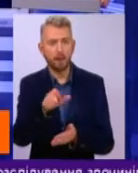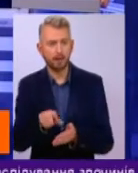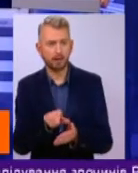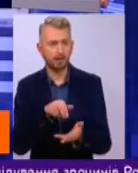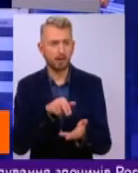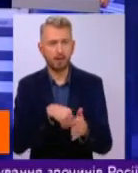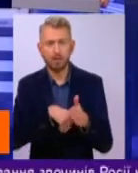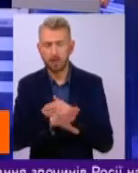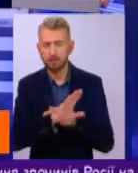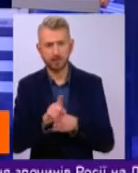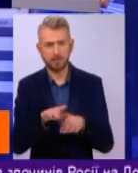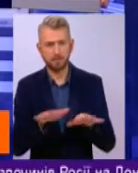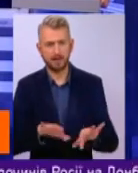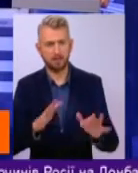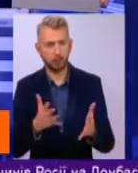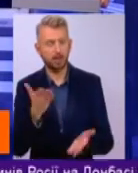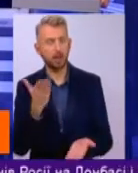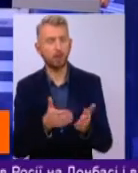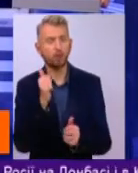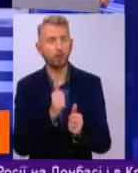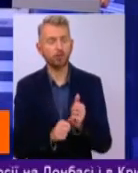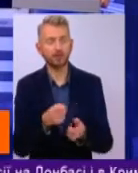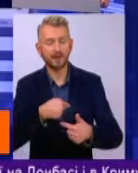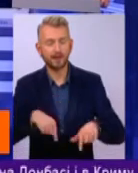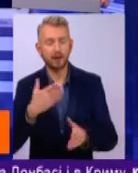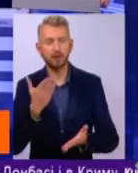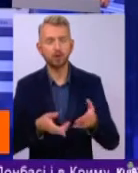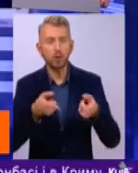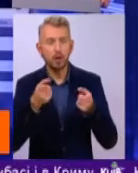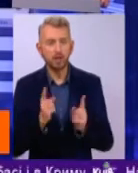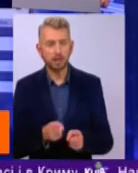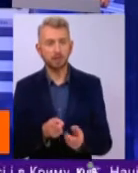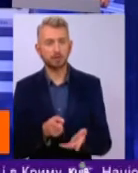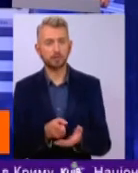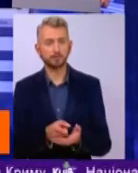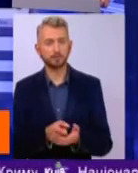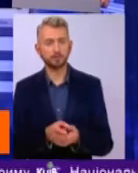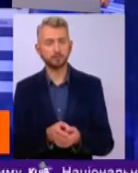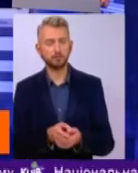з міста події. Напевно, кожен із нас, якщо дійсно, ну,